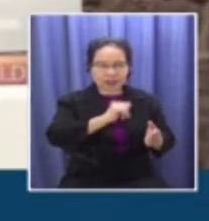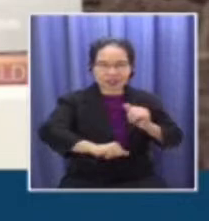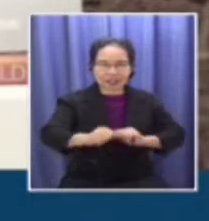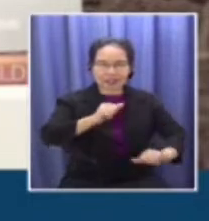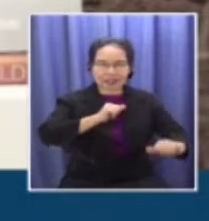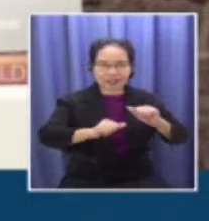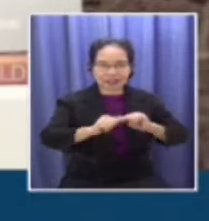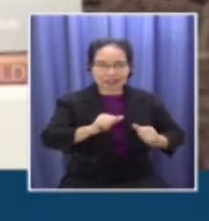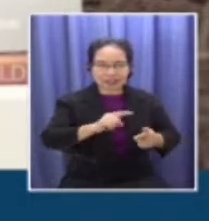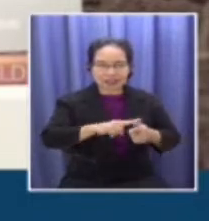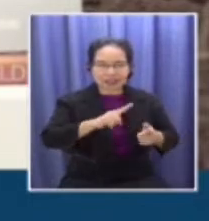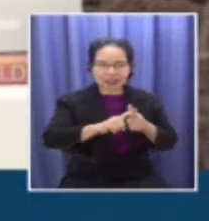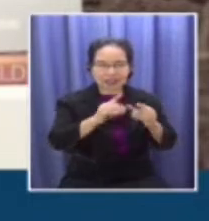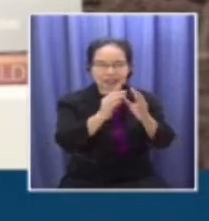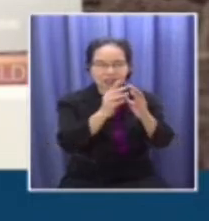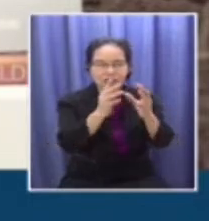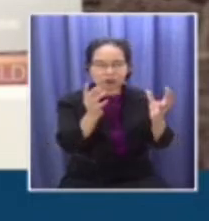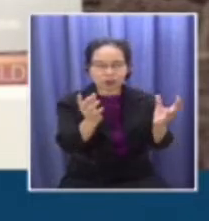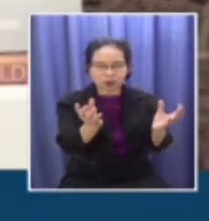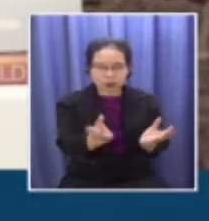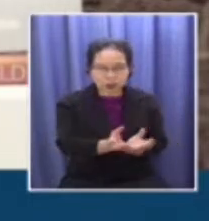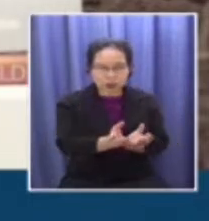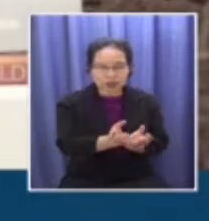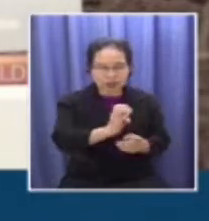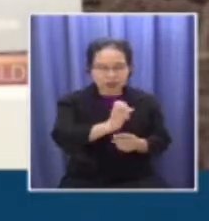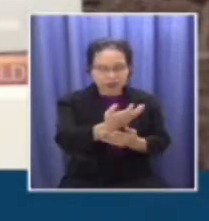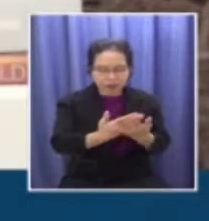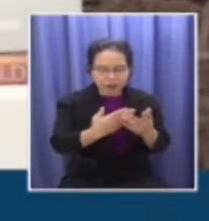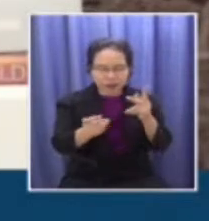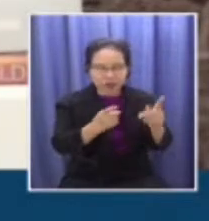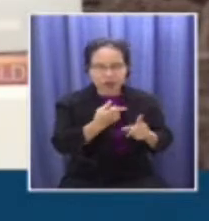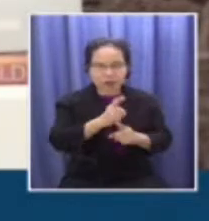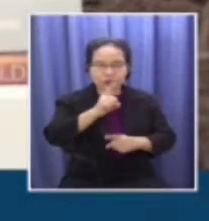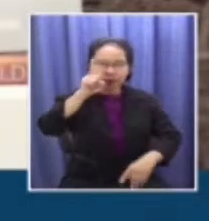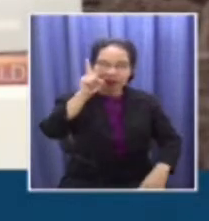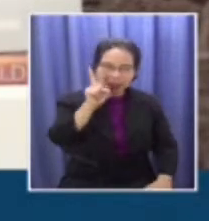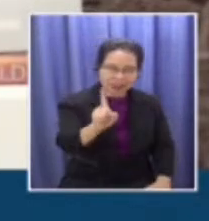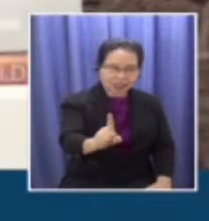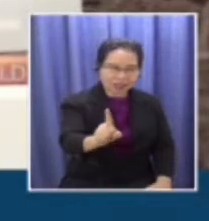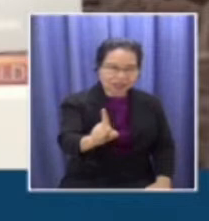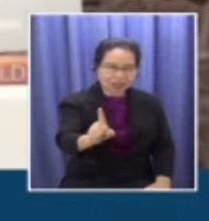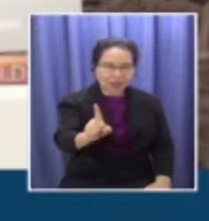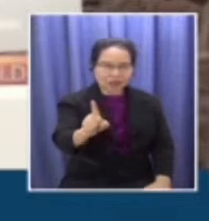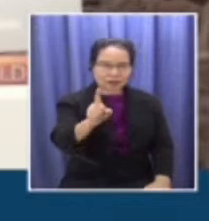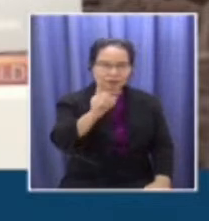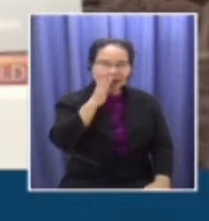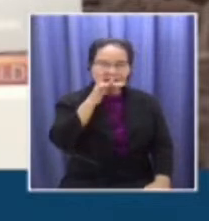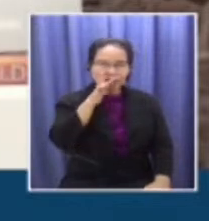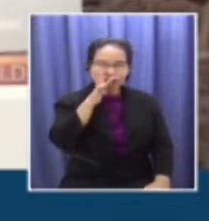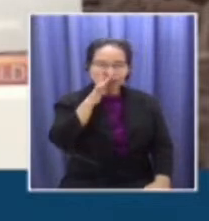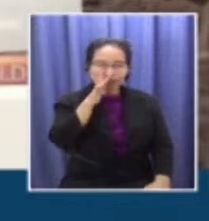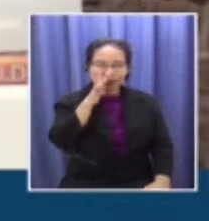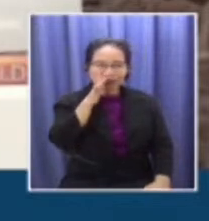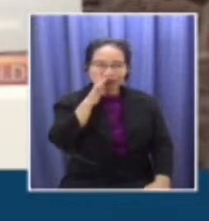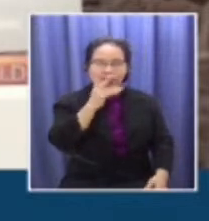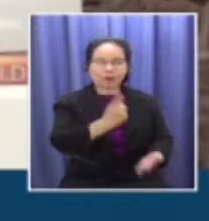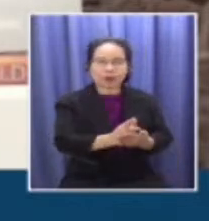pɛ ne mu deɛ ne yɛ baako ɔmo boa wɔn ho ansa kora na abode mu nyansa pɛ de suafoɔ bɛgu